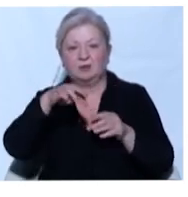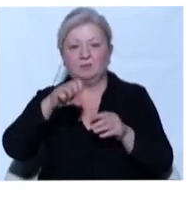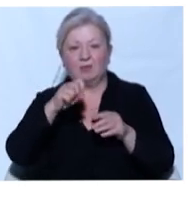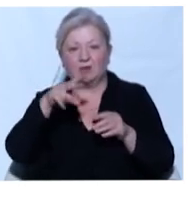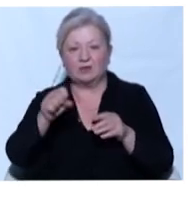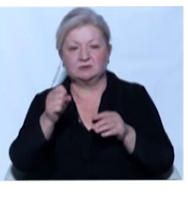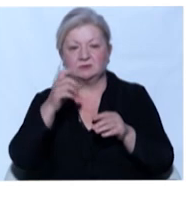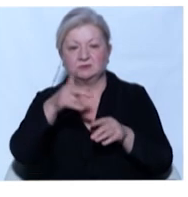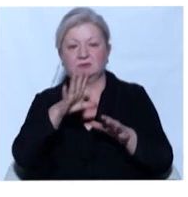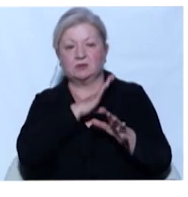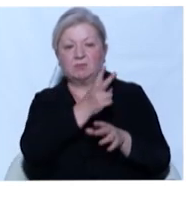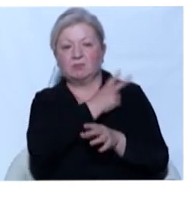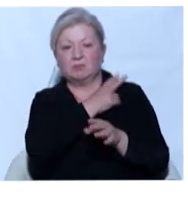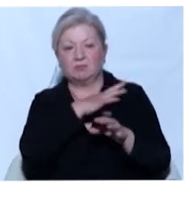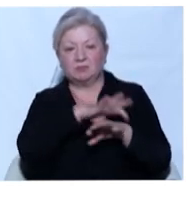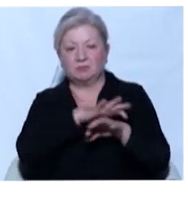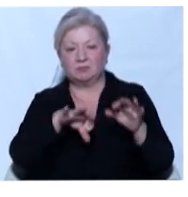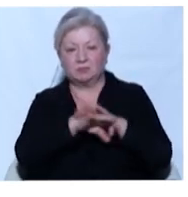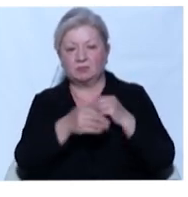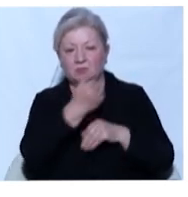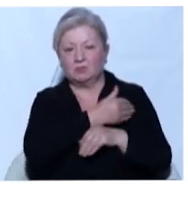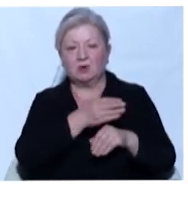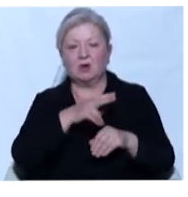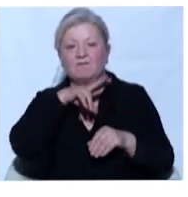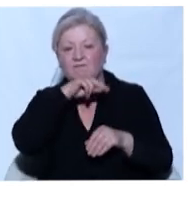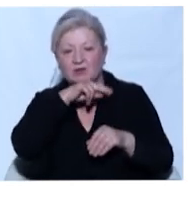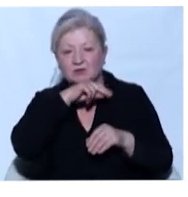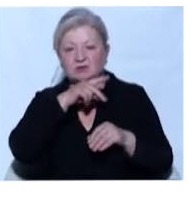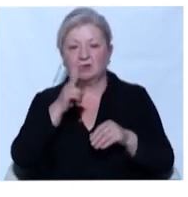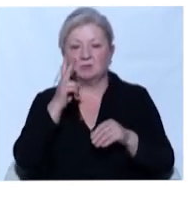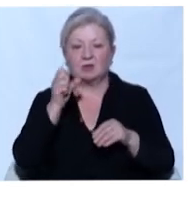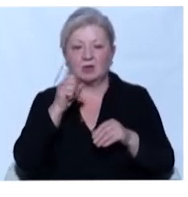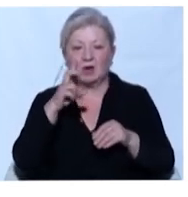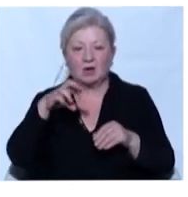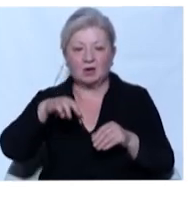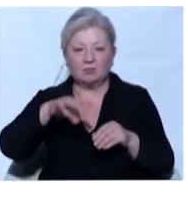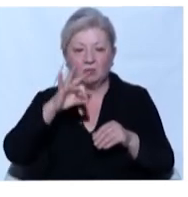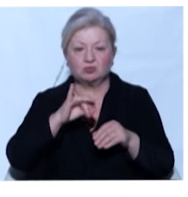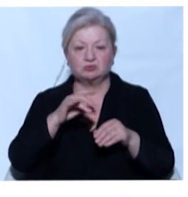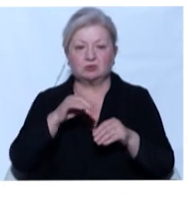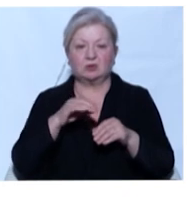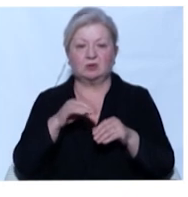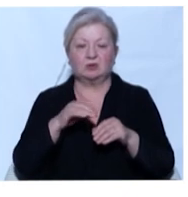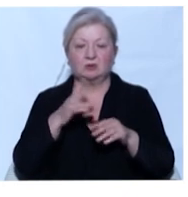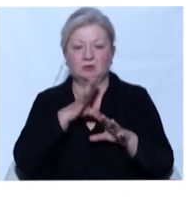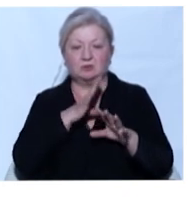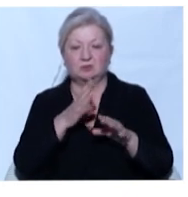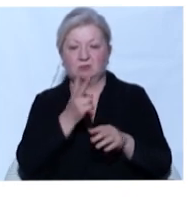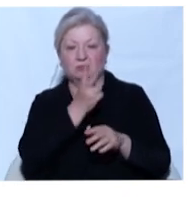ხოლო აღმოსავლეთით არს მყოფი ვიეტნამი, კამბოჯა და ლაოსი კი წარმოადგენდა